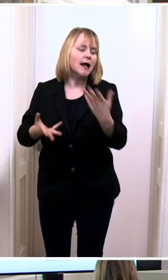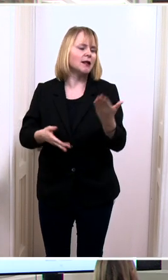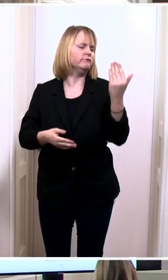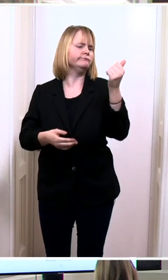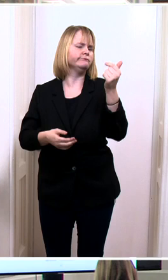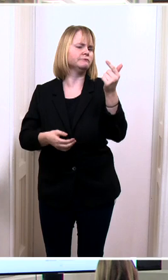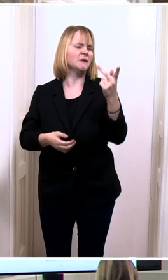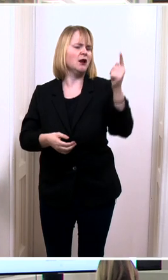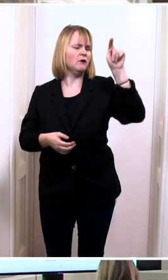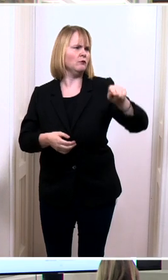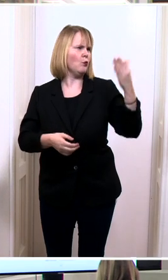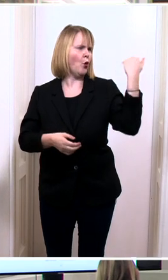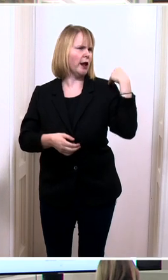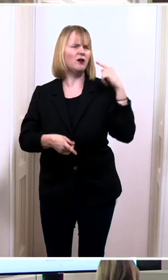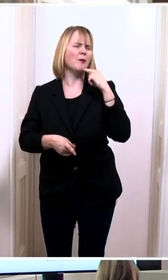Frage,